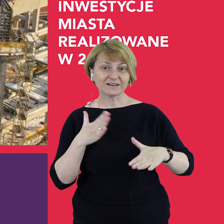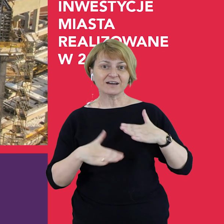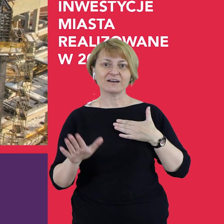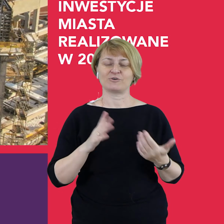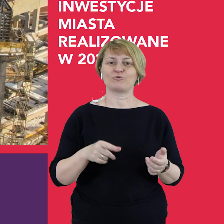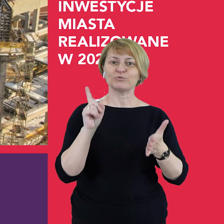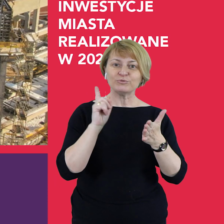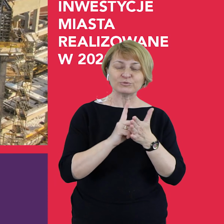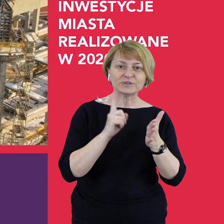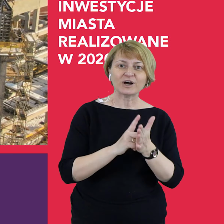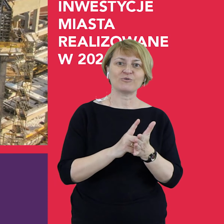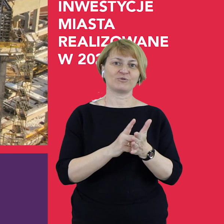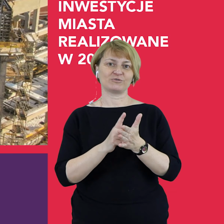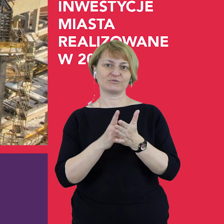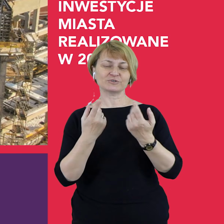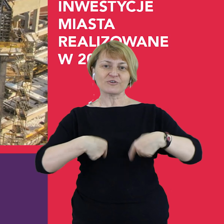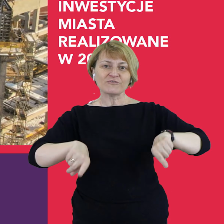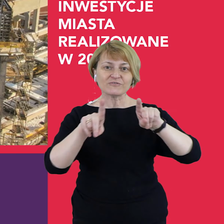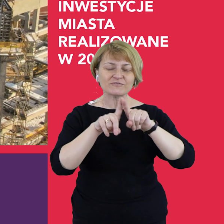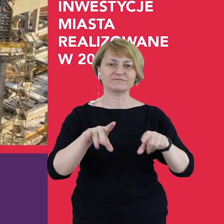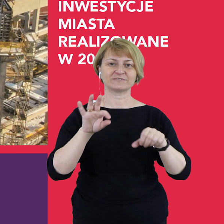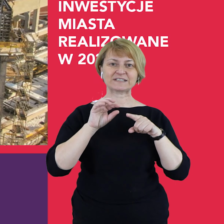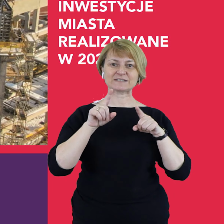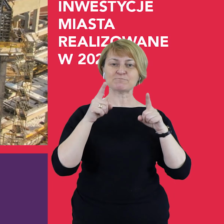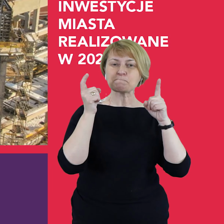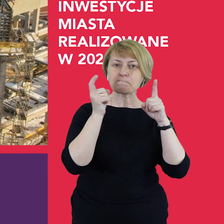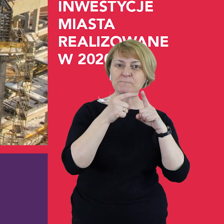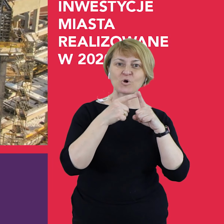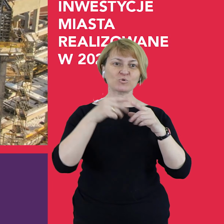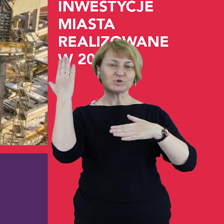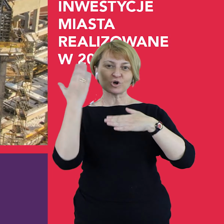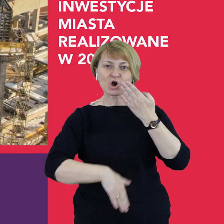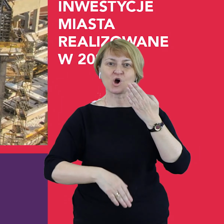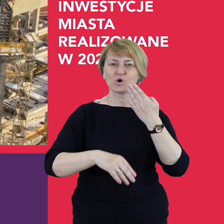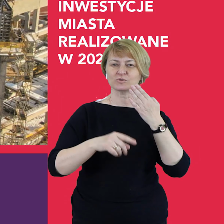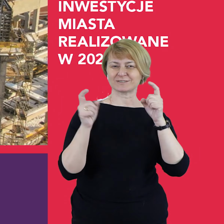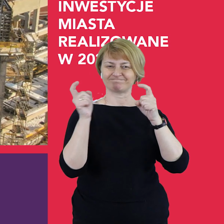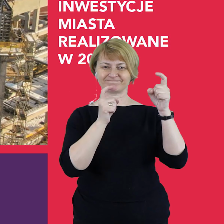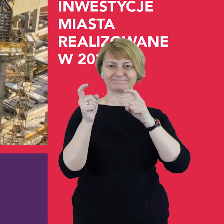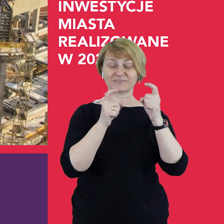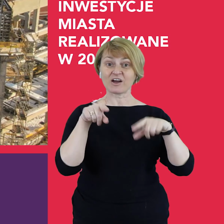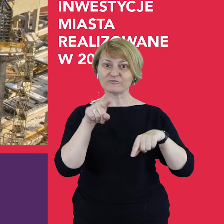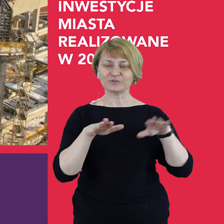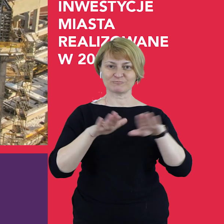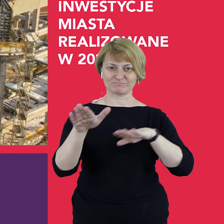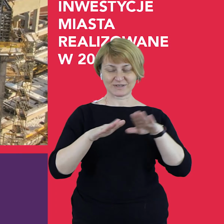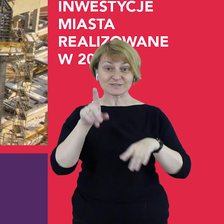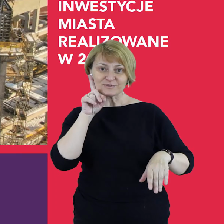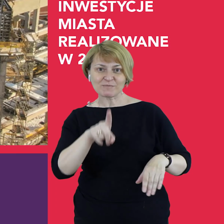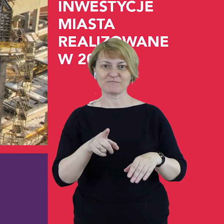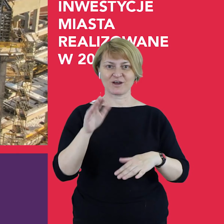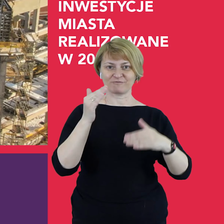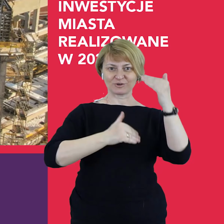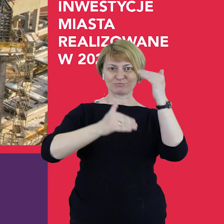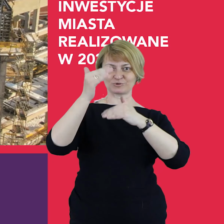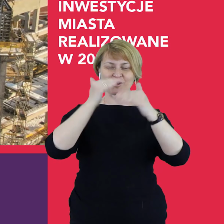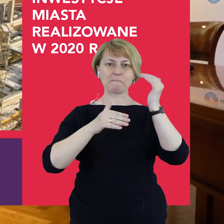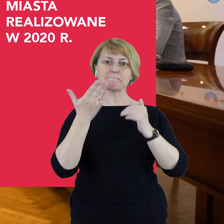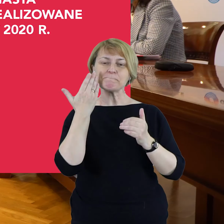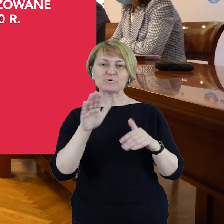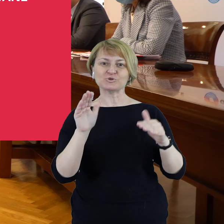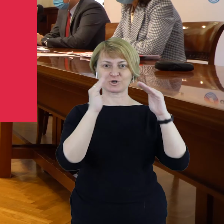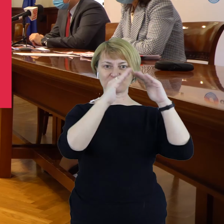Natomiast cieszę się, że doprowadziliśmy do punktu nie tylko zakończenia tych sporów, ale przede wszystkim do tego, że realnie w tym miejscu